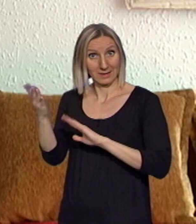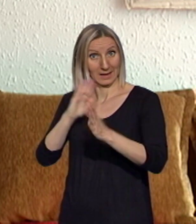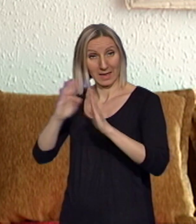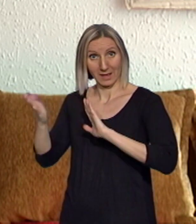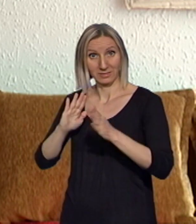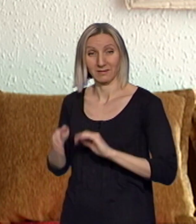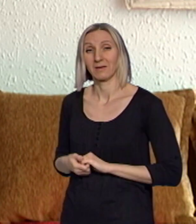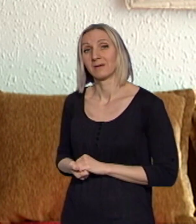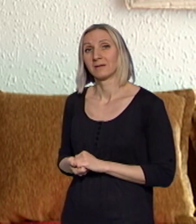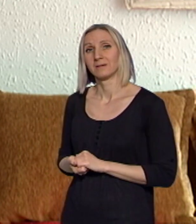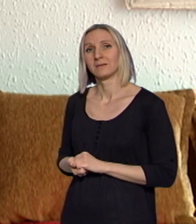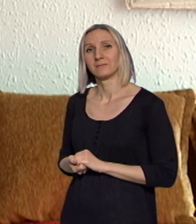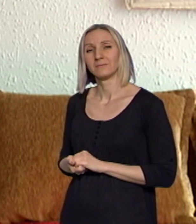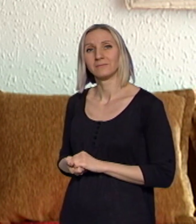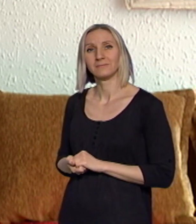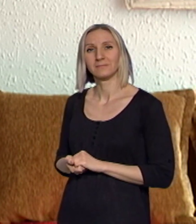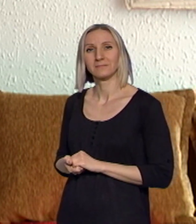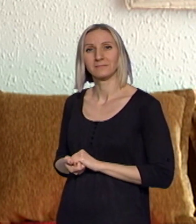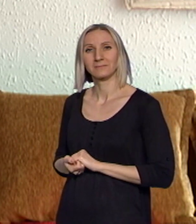karateja.